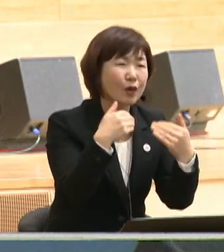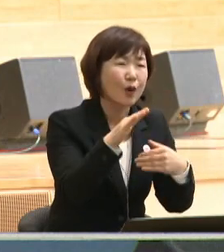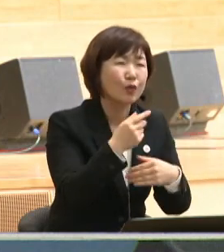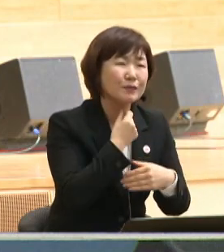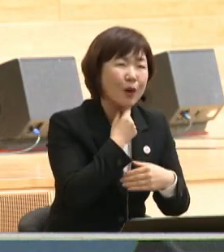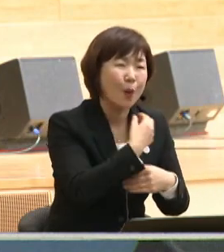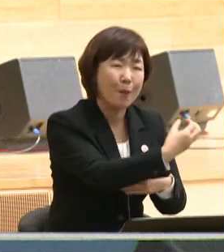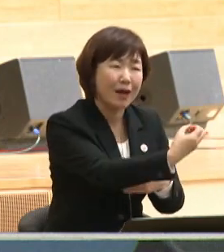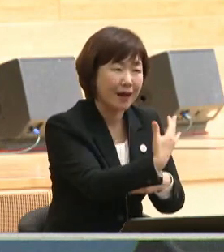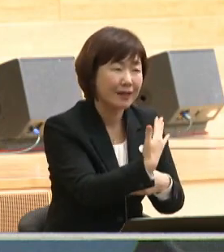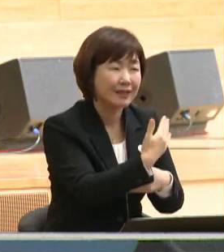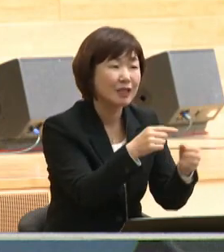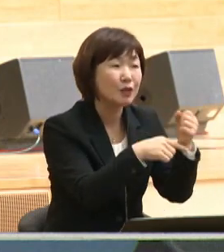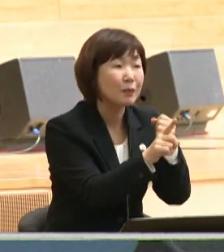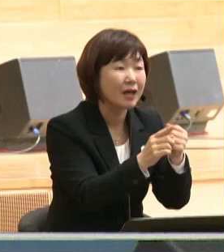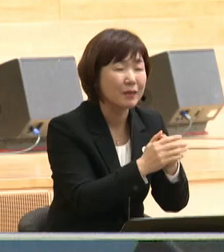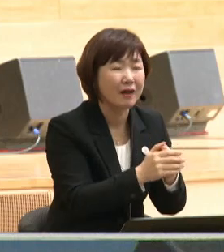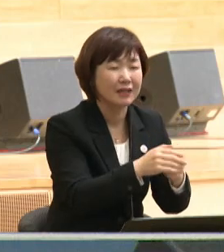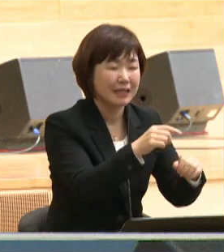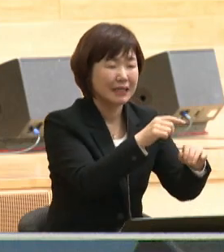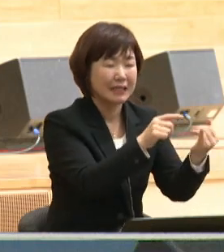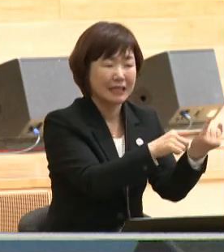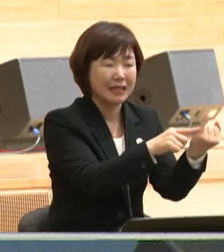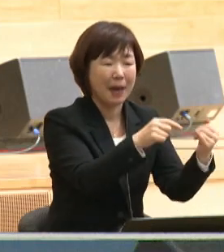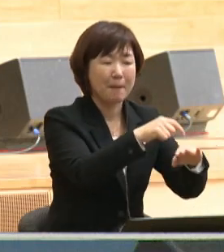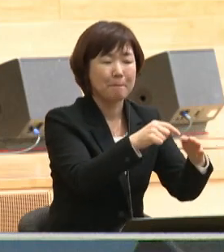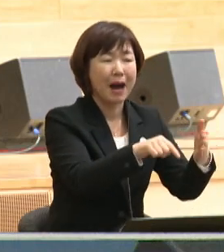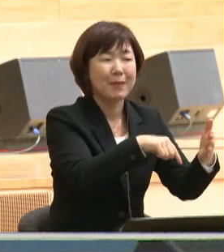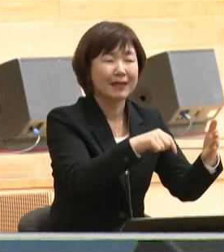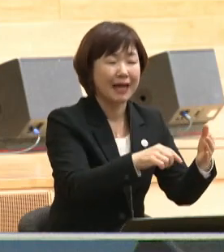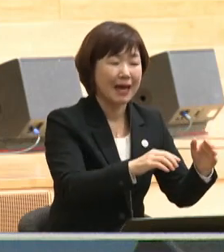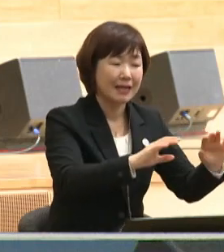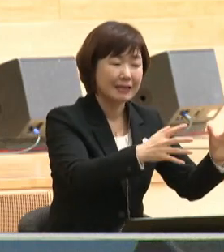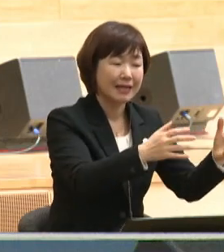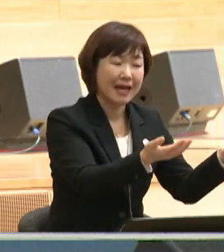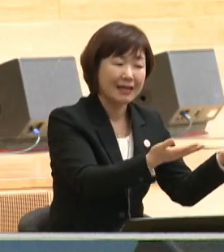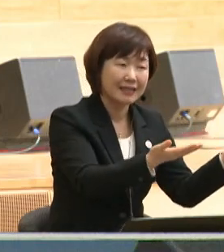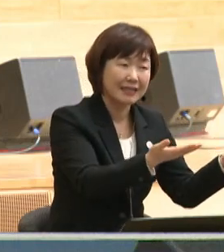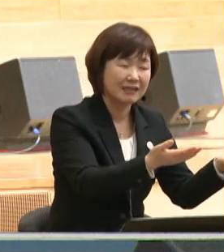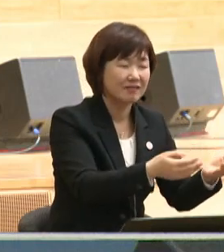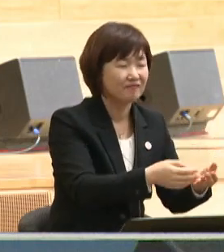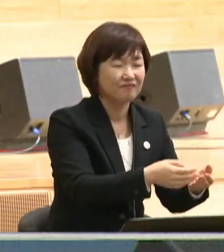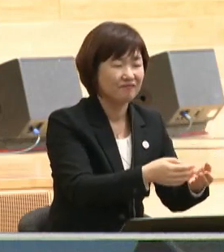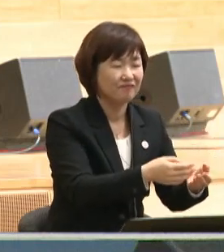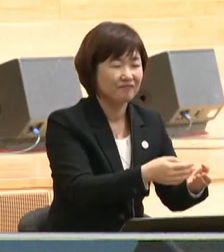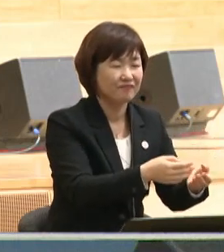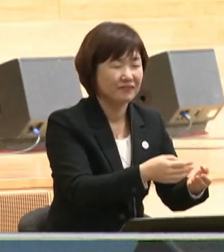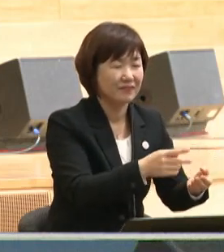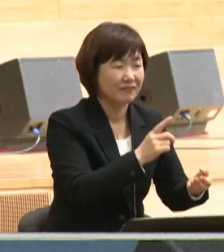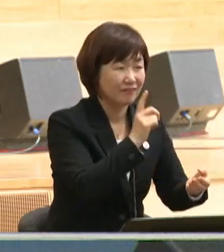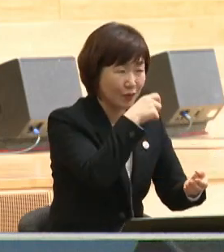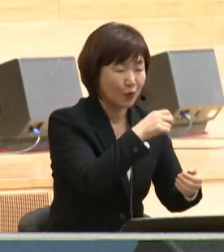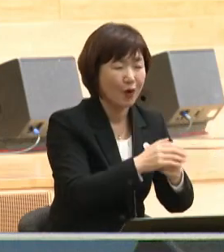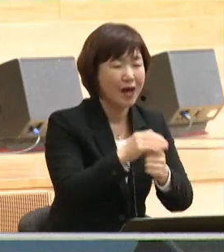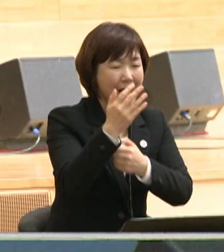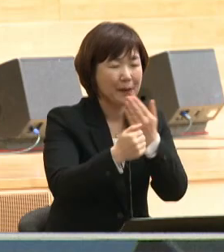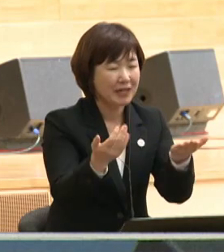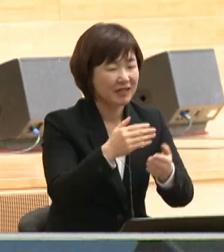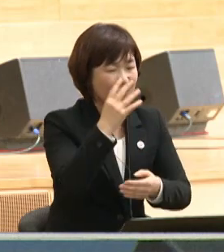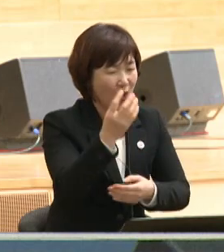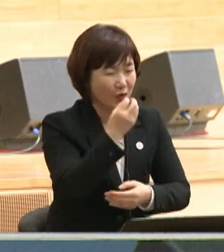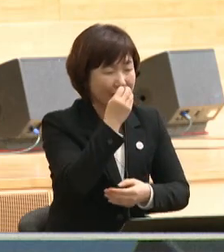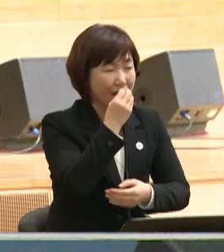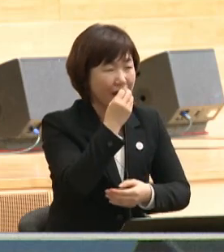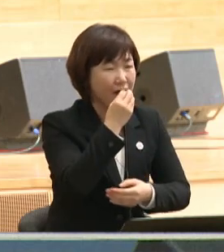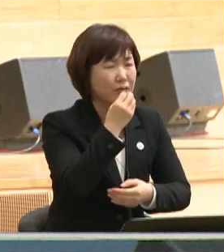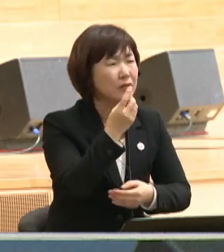생각한 이유가 그 친구의 마음 가운데 세상 직업은 세속적인 것이고 하나님의 일은 거룩한